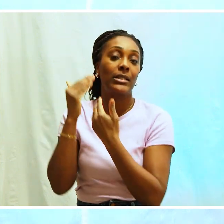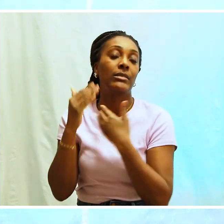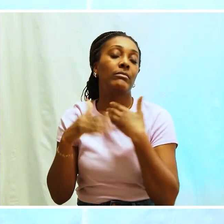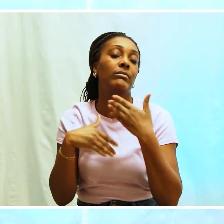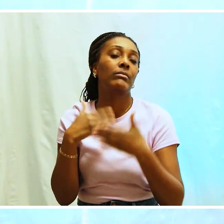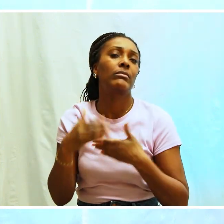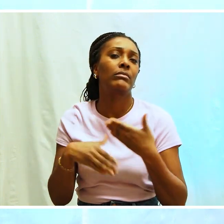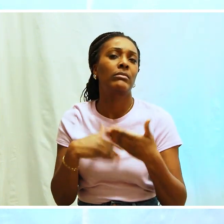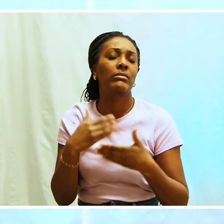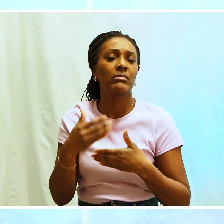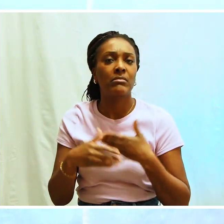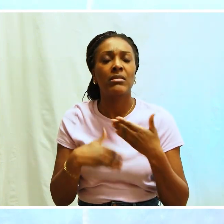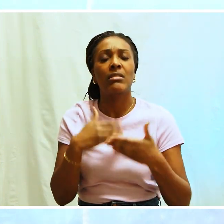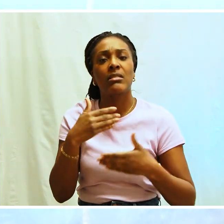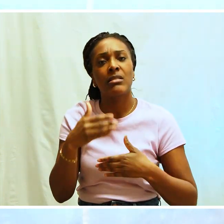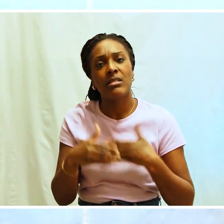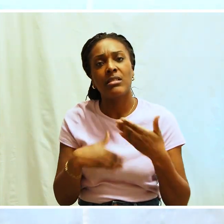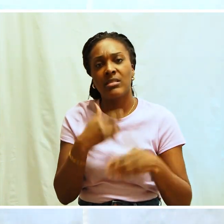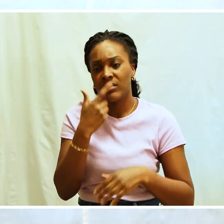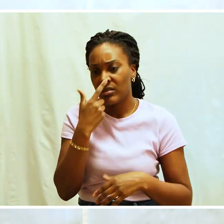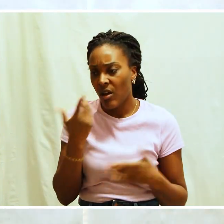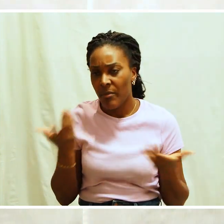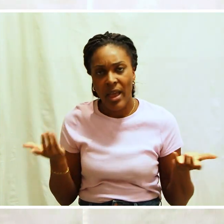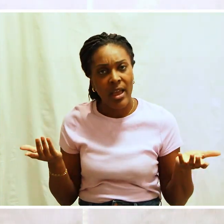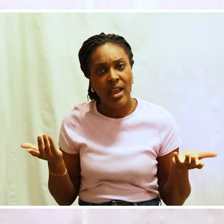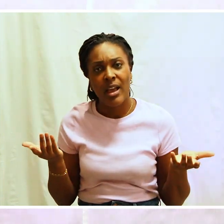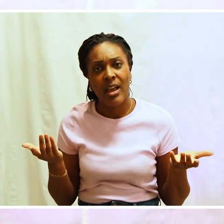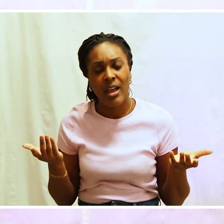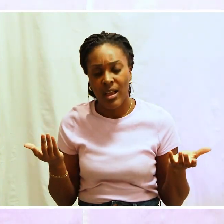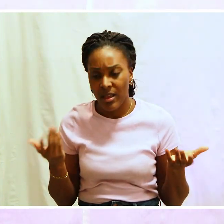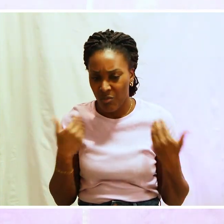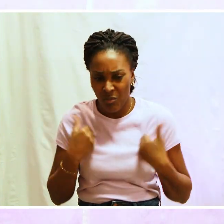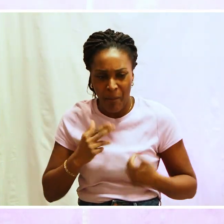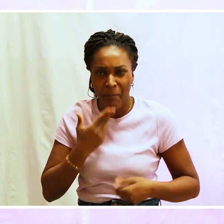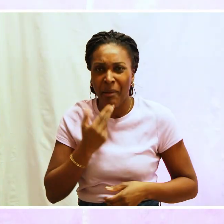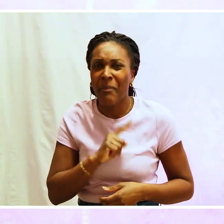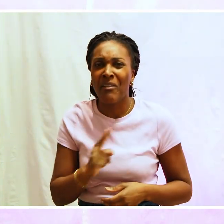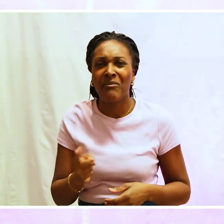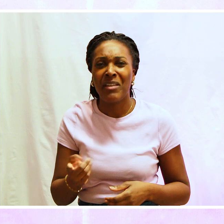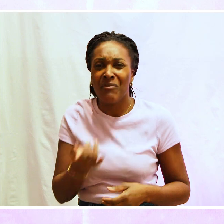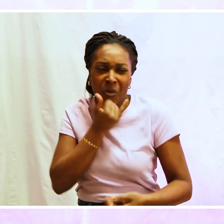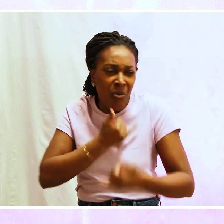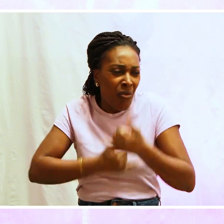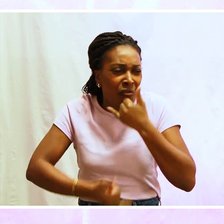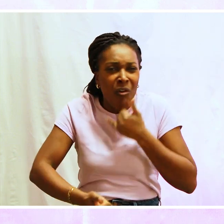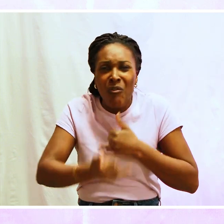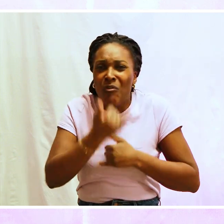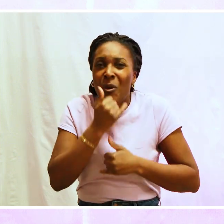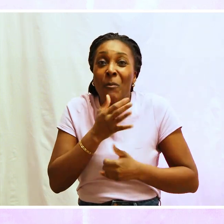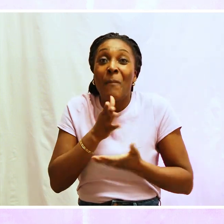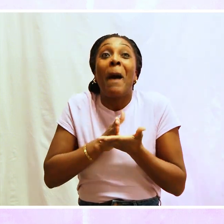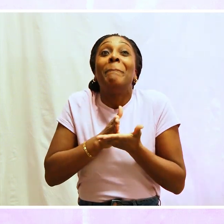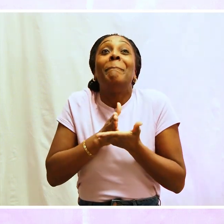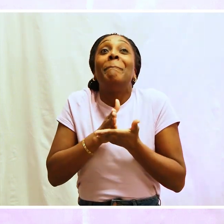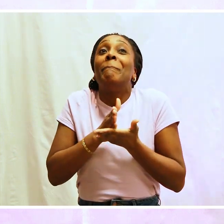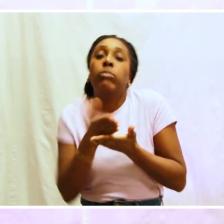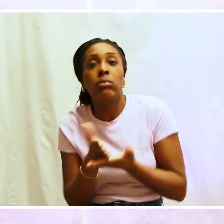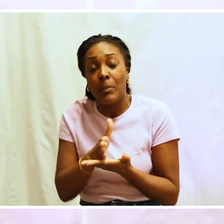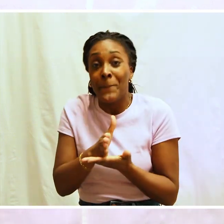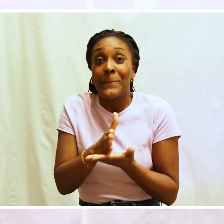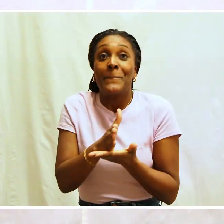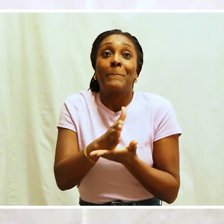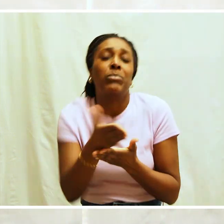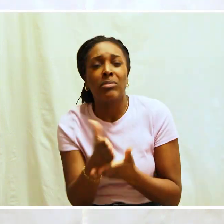Mais plus il le faisait, plus il s'apercevait qu'en fait, il était imparfait et qu'il n'y arrivait pas à tenir. Et donc en fait, il était entré dans